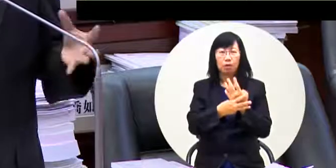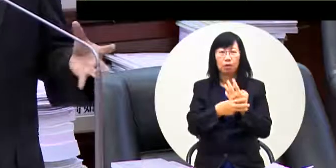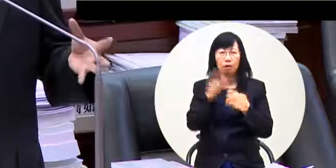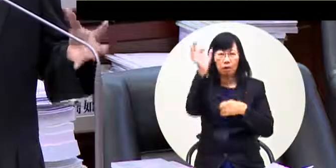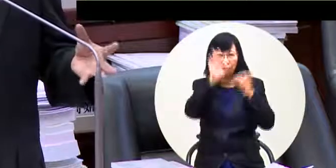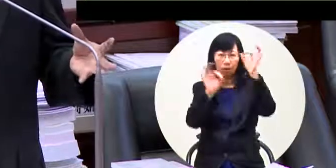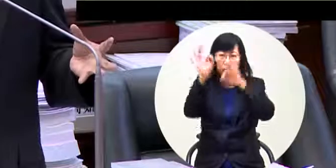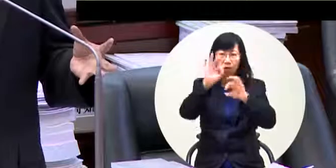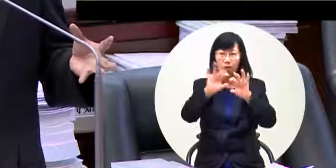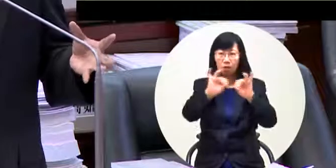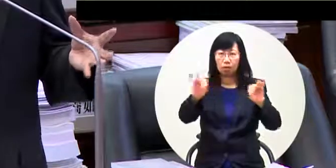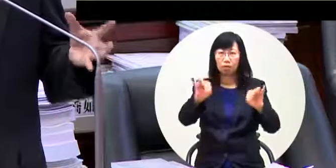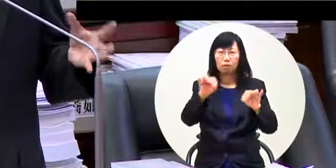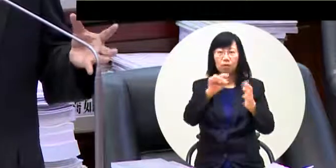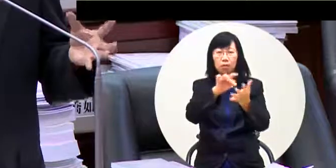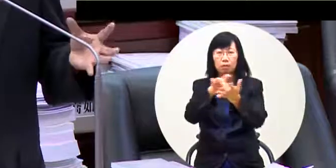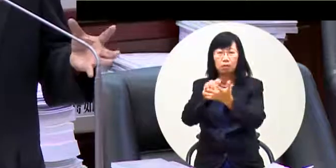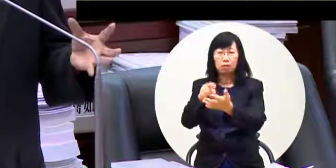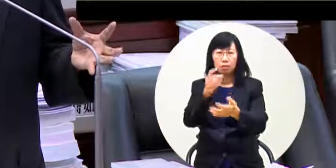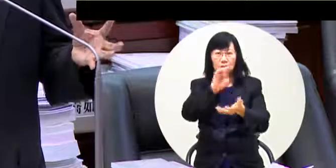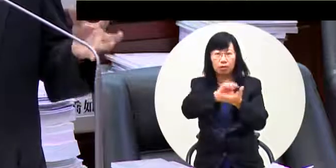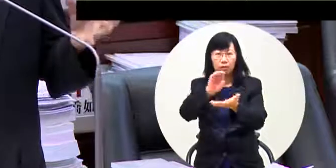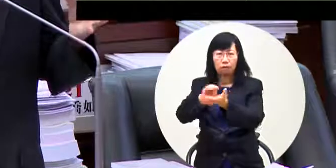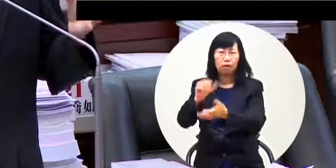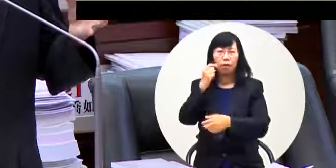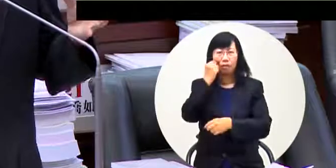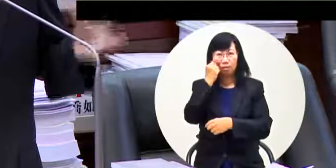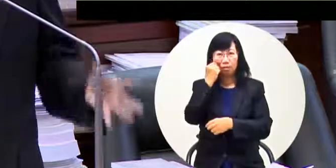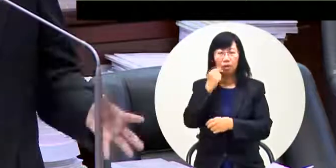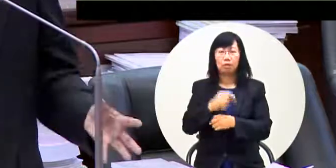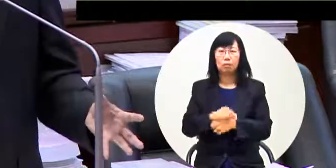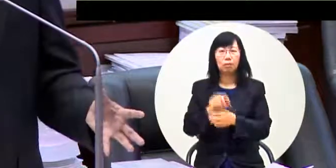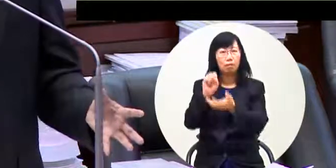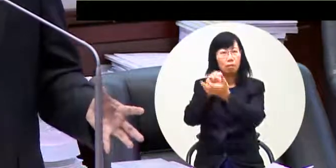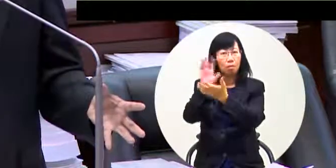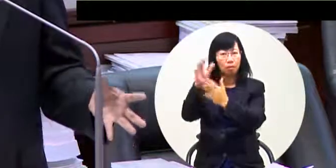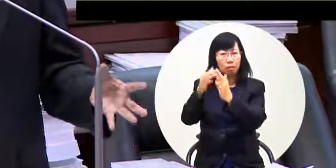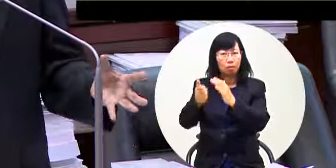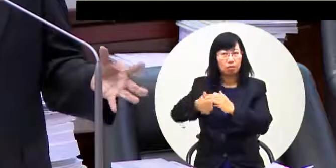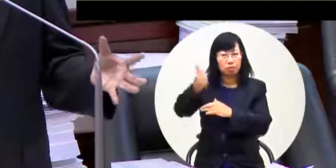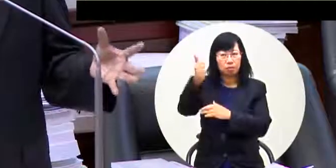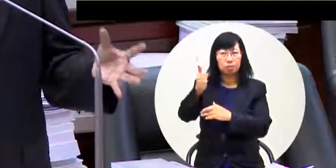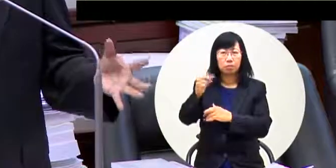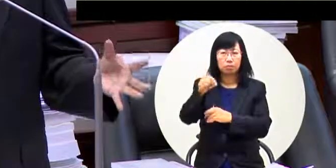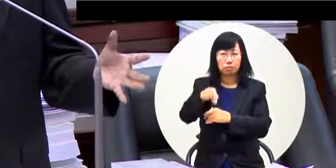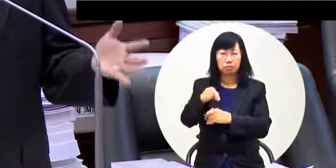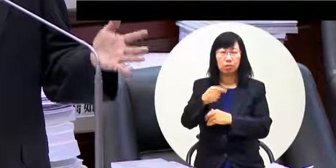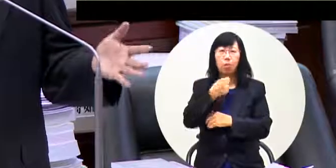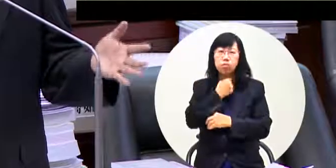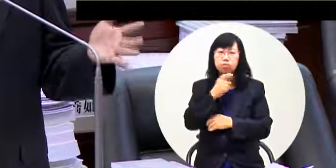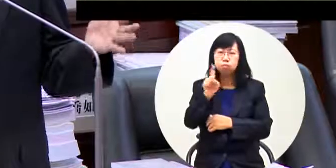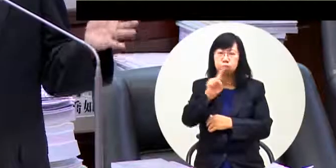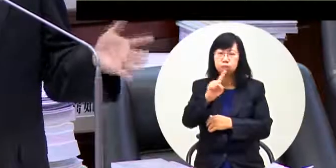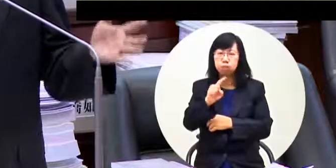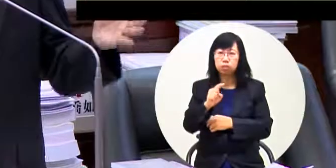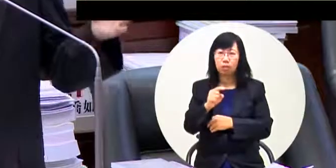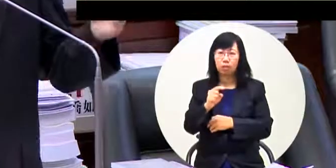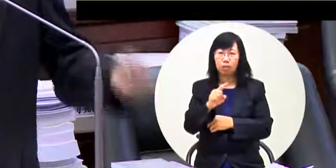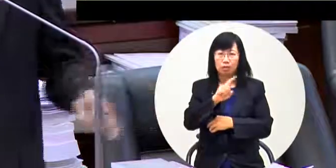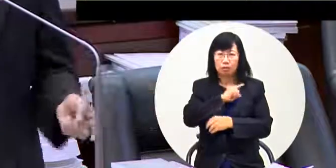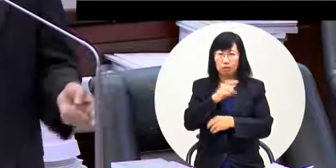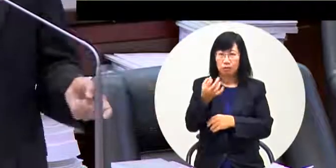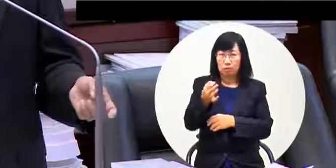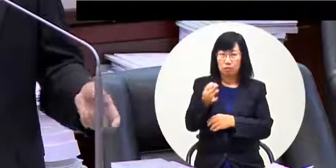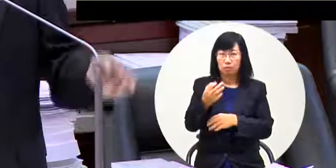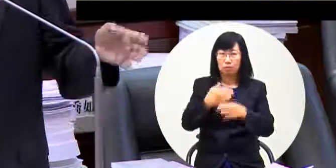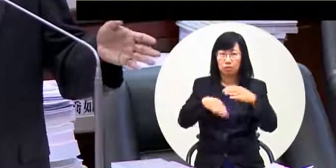有的这样的类似的，他们怎么样去能够愿意花成本？去年台糖租金起